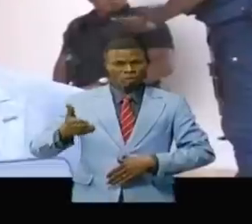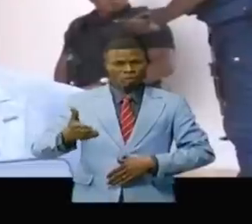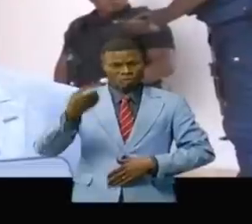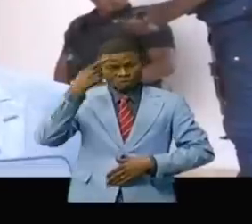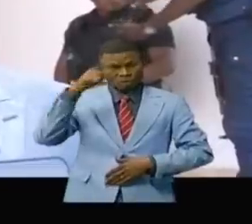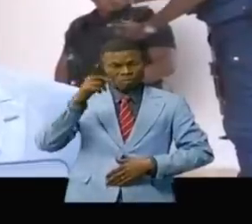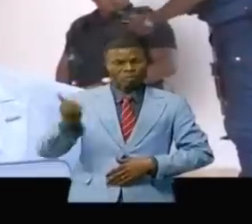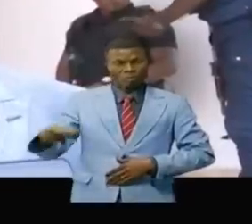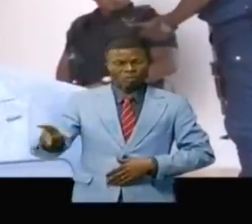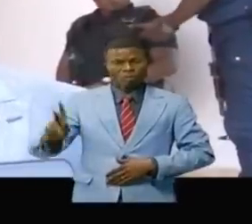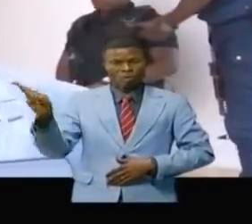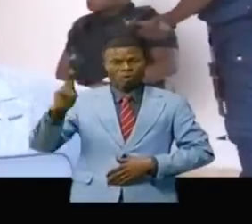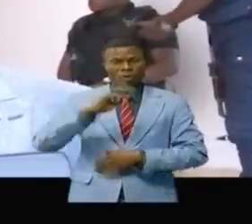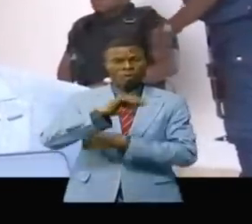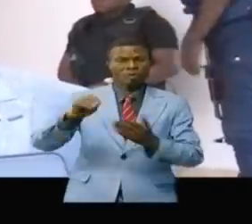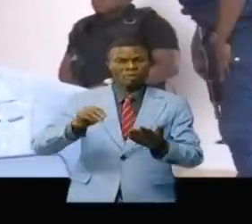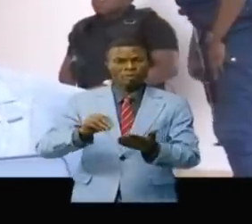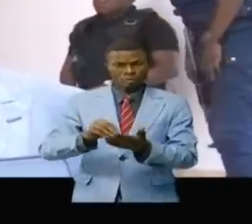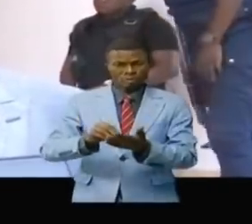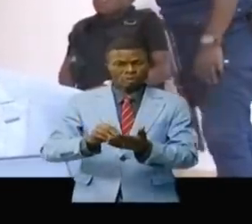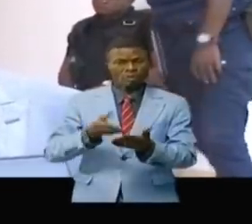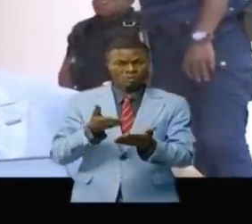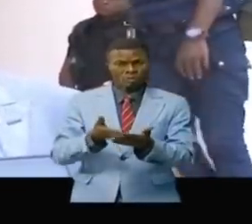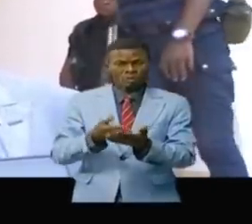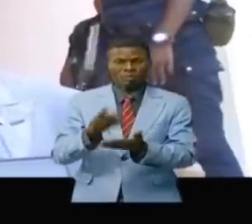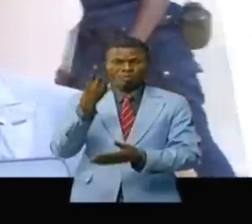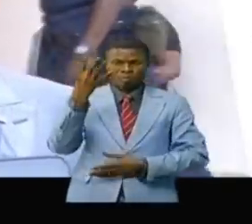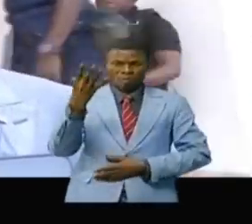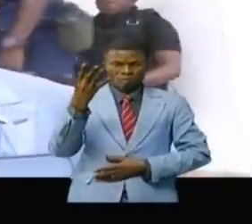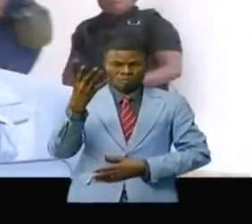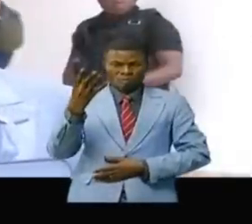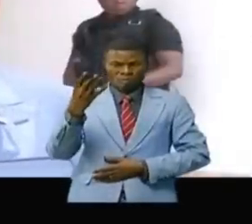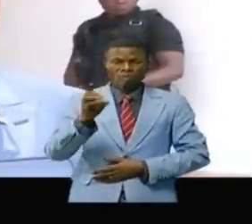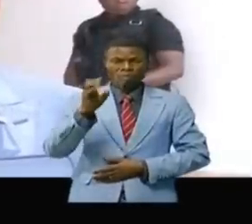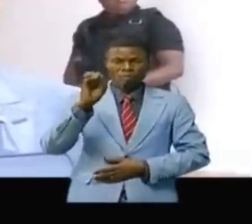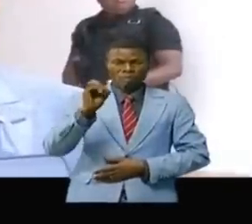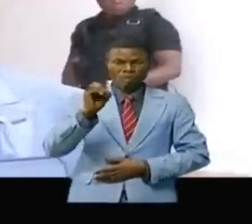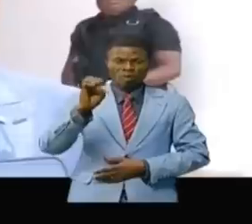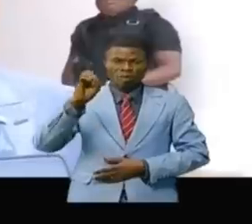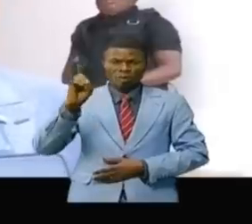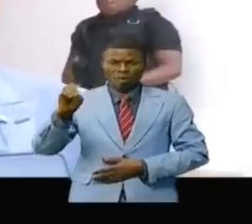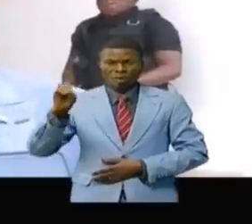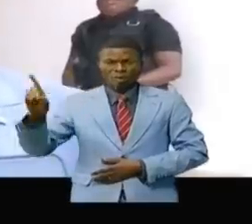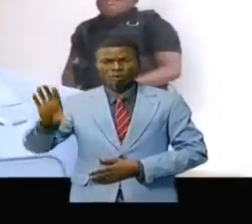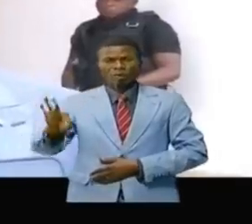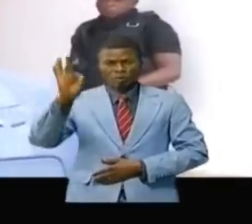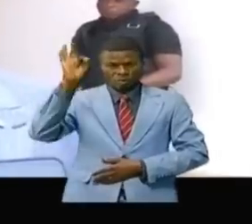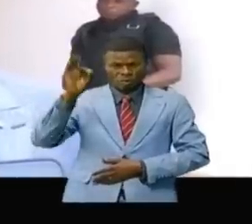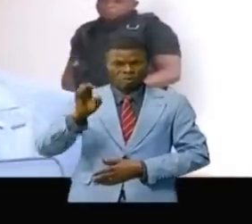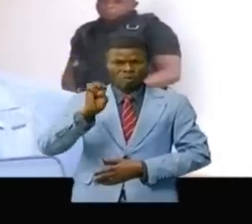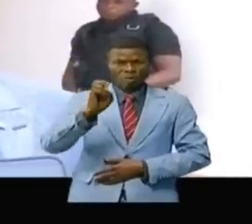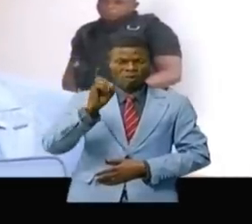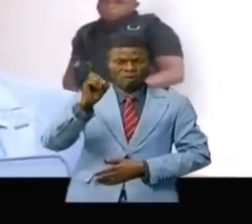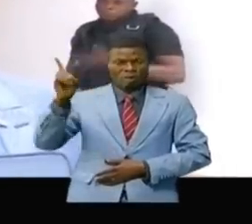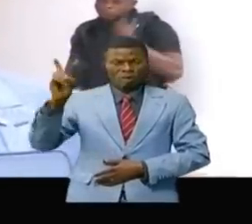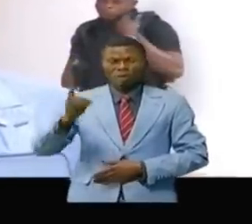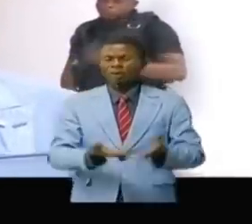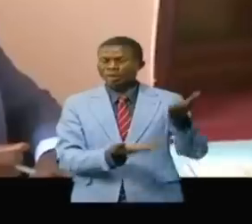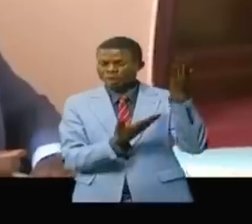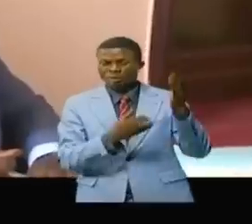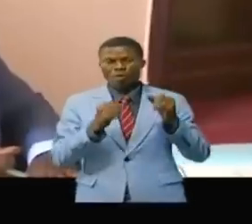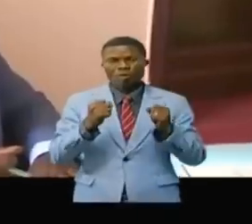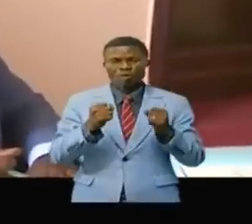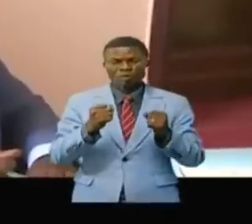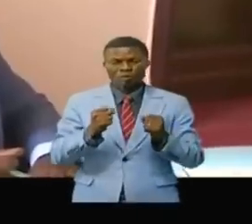la province du Kasaï central, il y a 4 ETD qui ont été choisis comme ETD pilotes. Notons pour clore